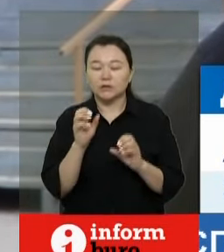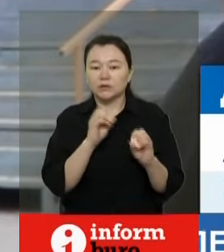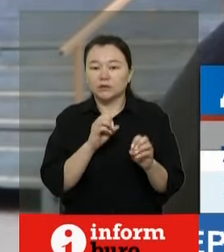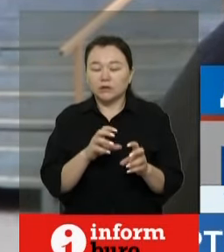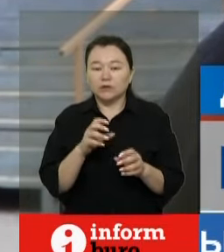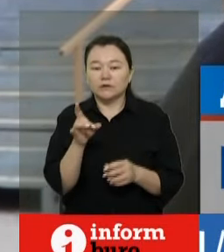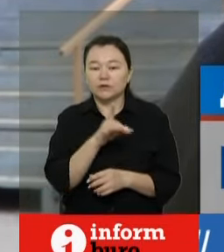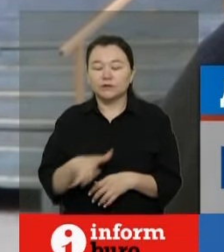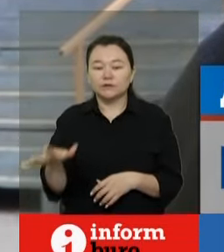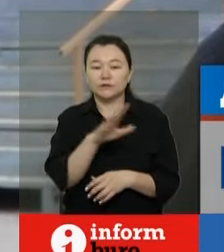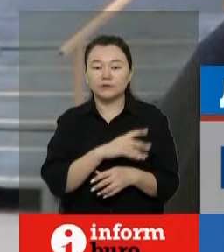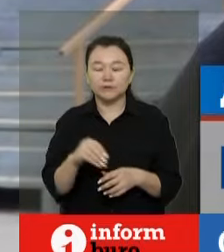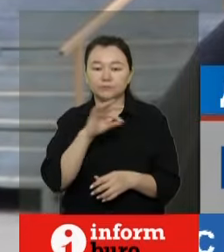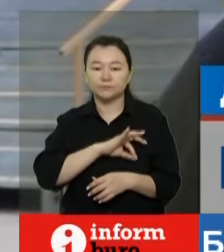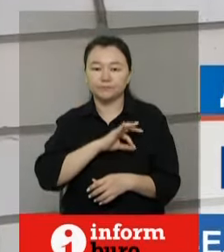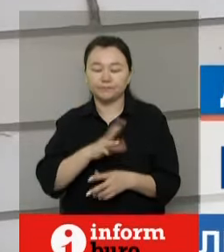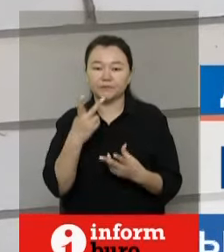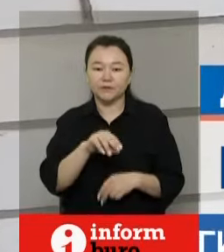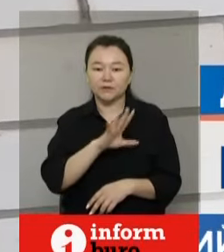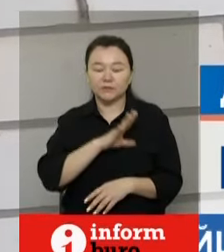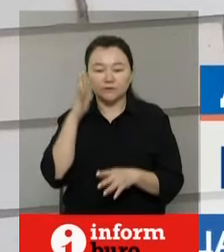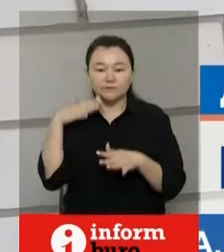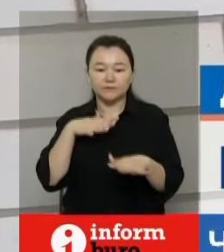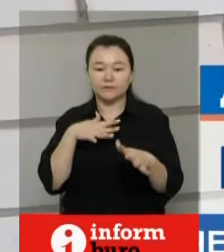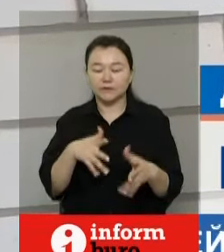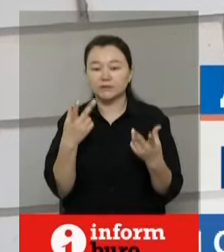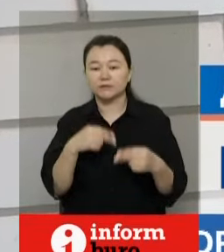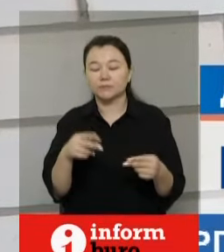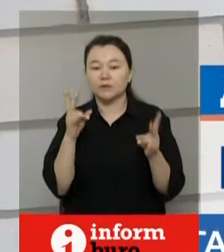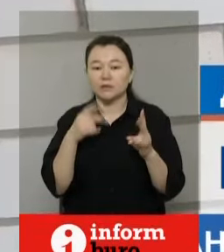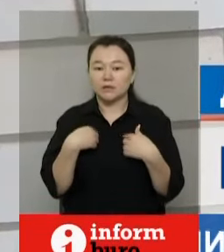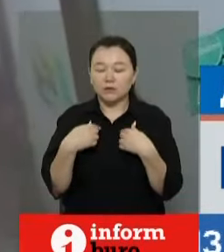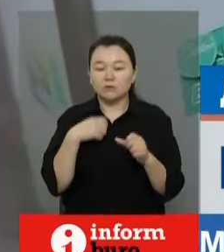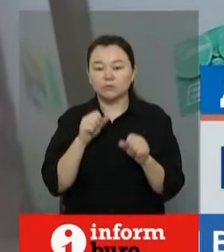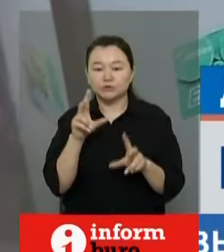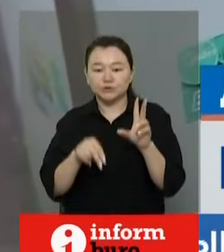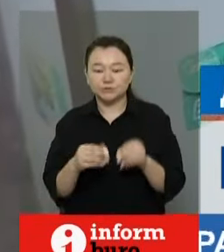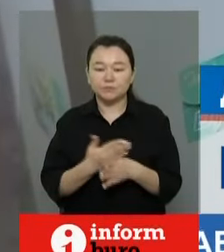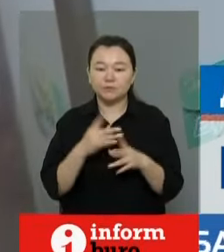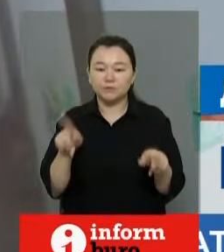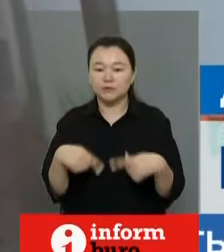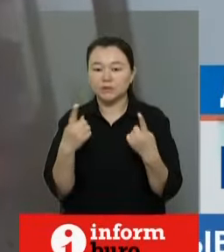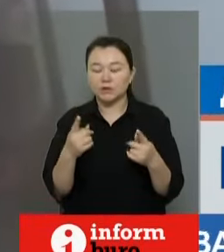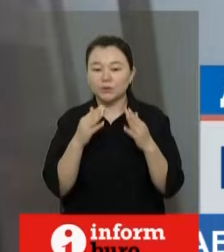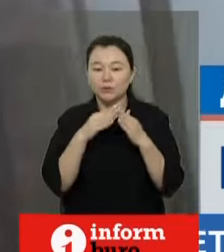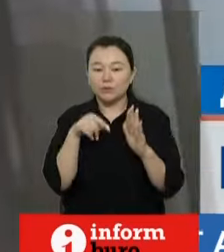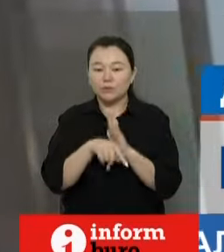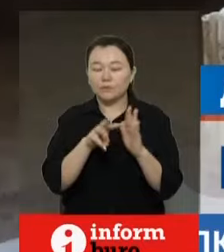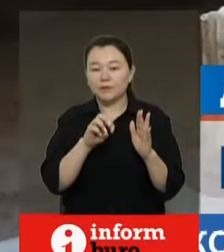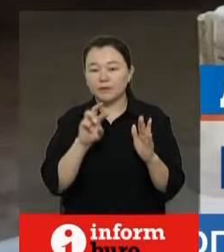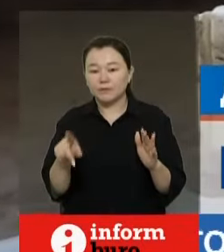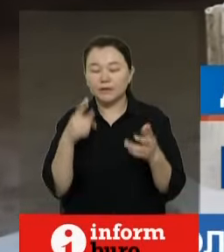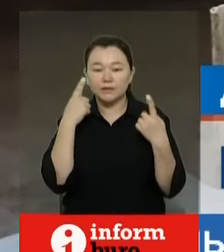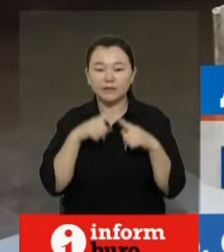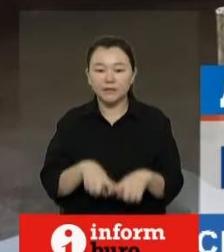где был паводок. Кроме того, пострадавшие могут рассчитывать на помощь в восстановлении предметов быта, мебели, бытовой